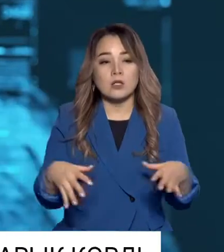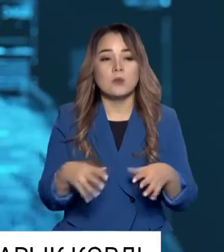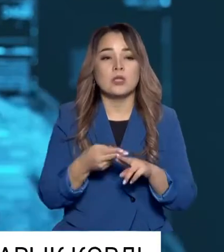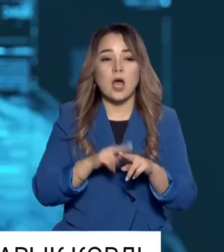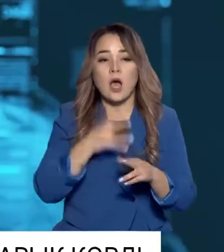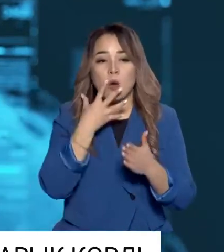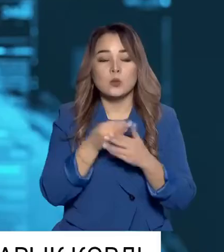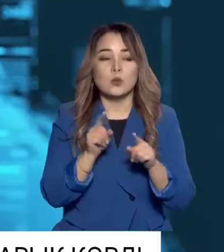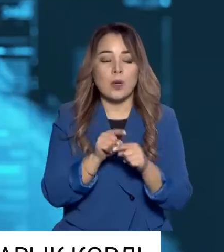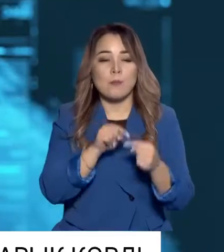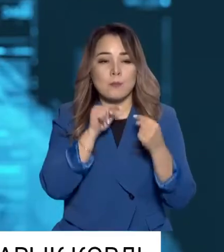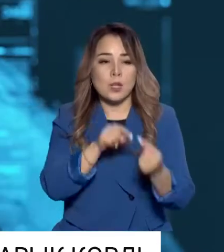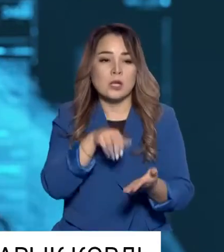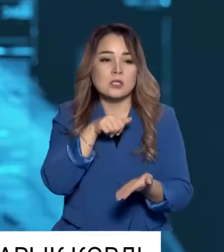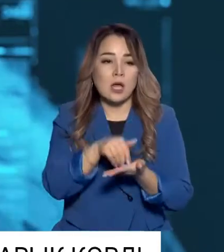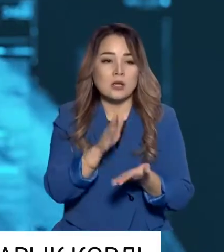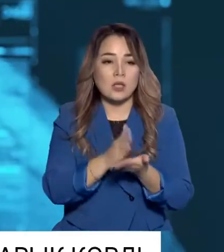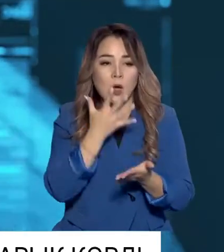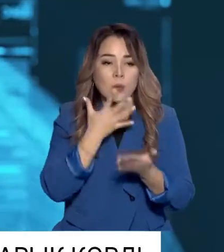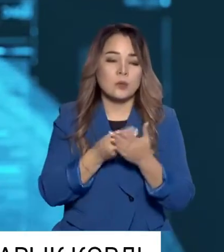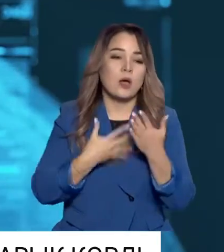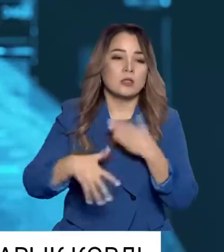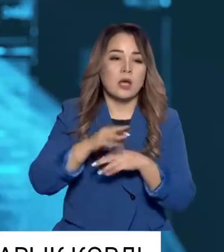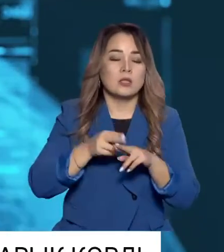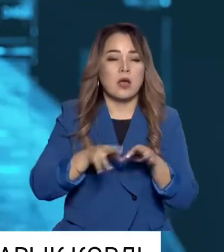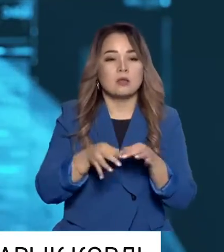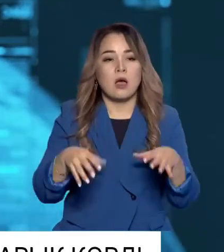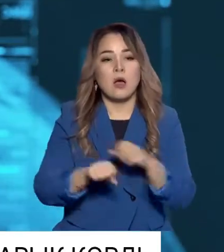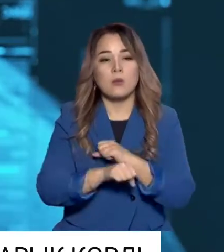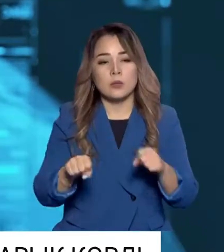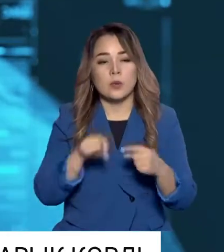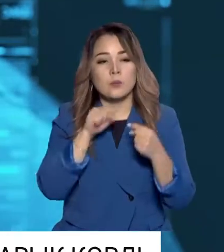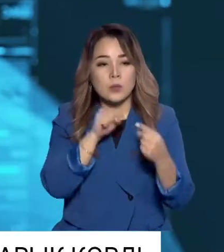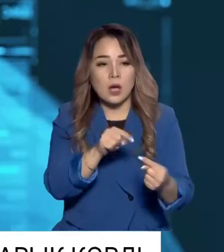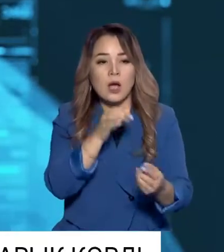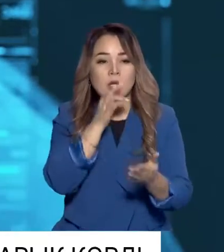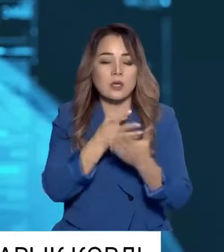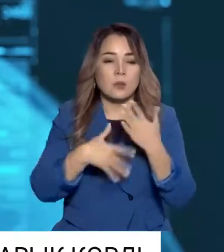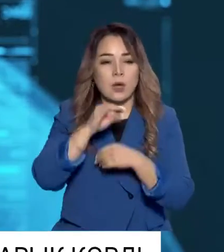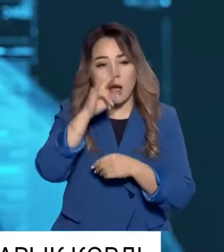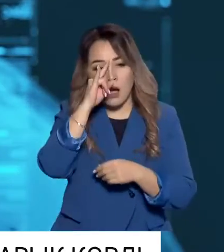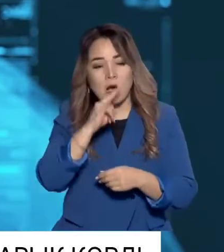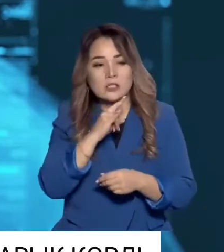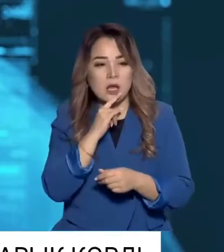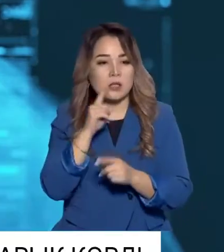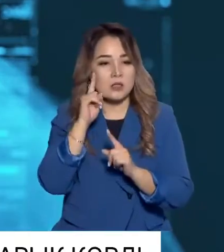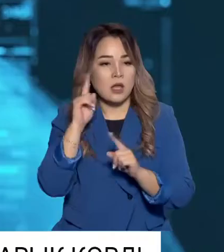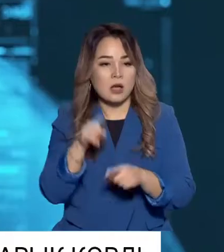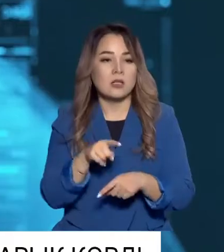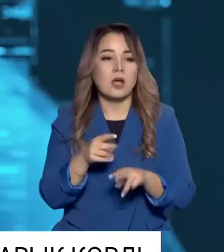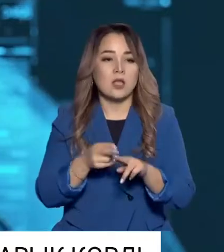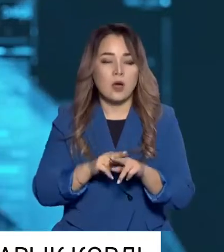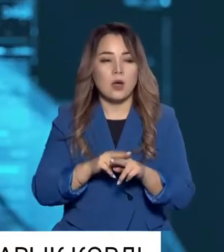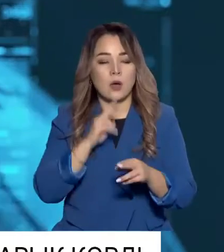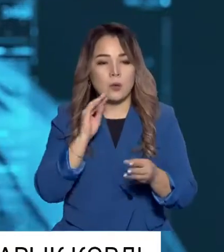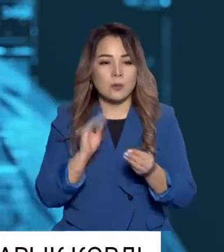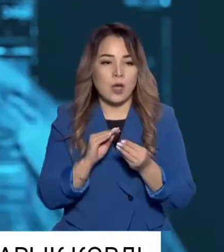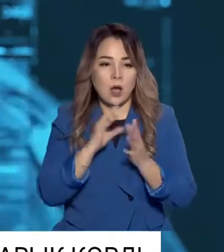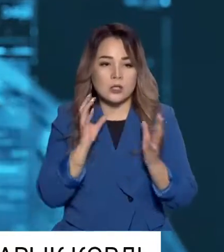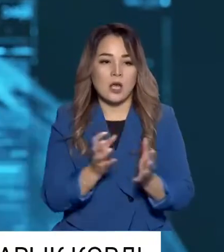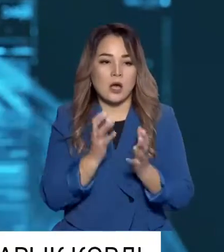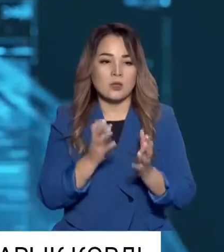өз еркімізбен бас тартып, бүкіл әлемдік ядролық қарусыздану көшін бастадық. Бұл Қазақстанның жаһандық бейбітшілікті сақтауға